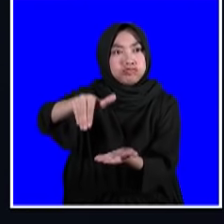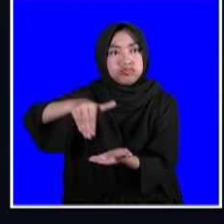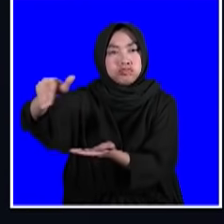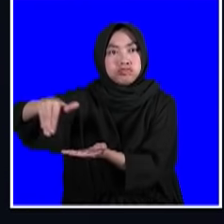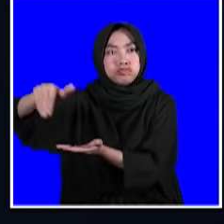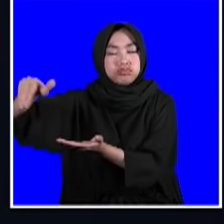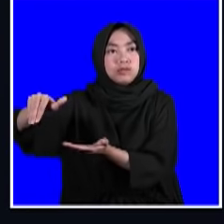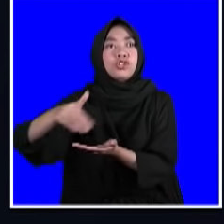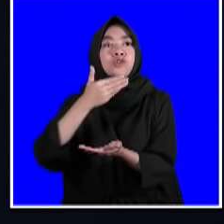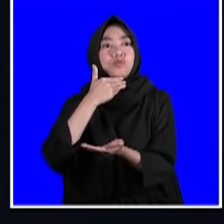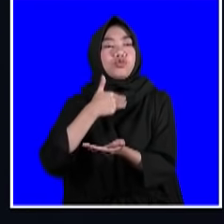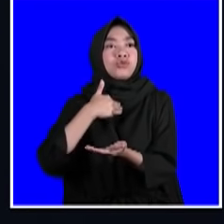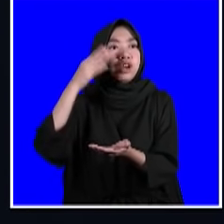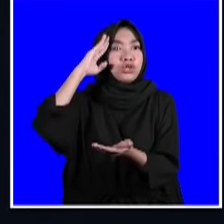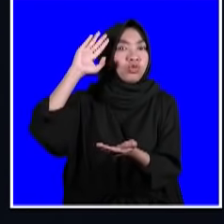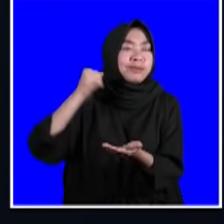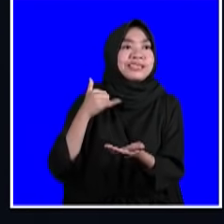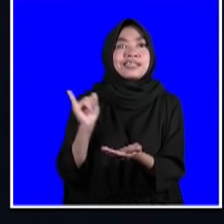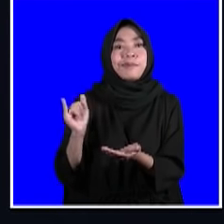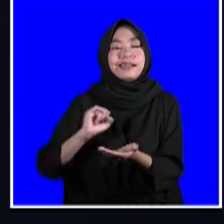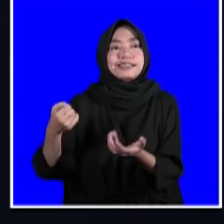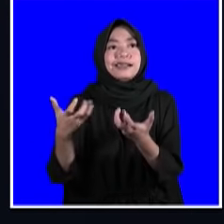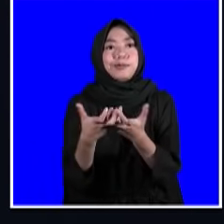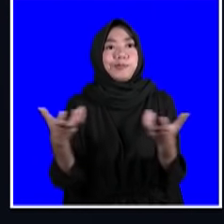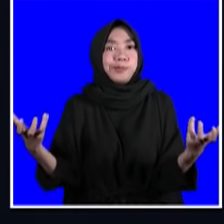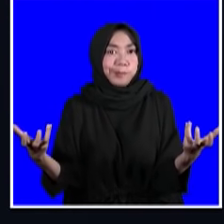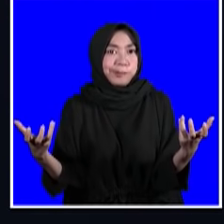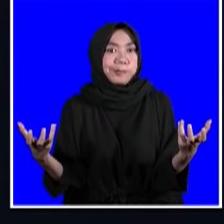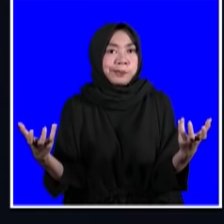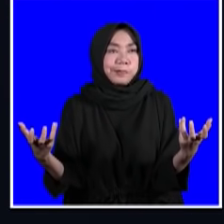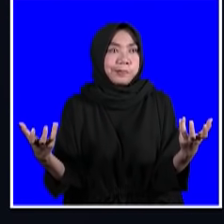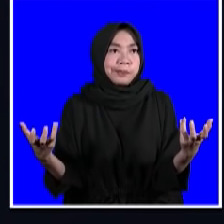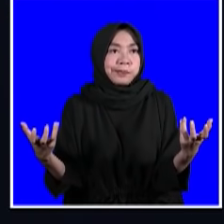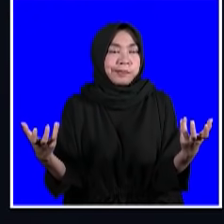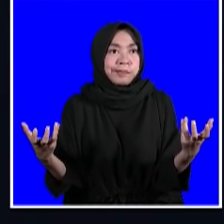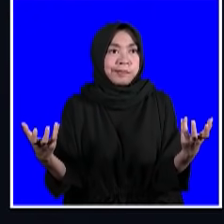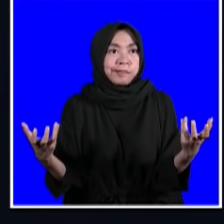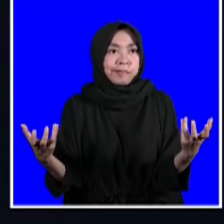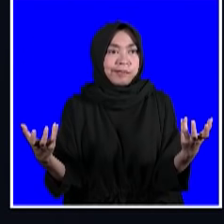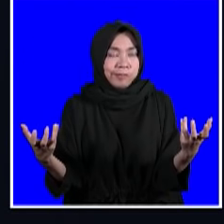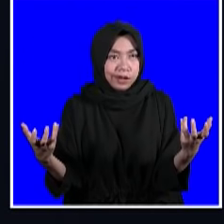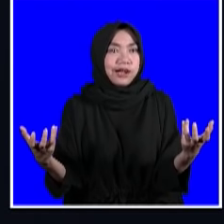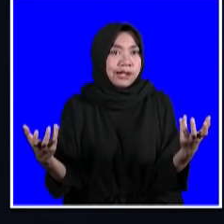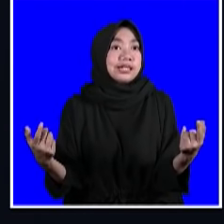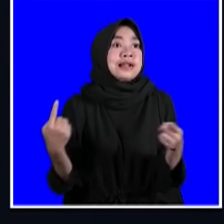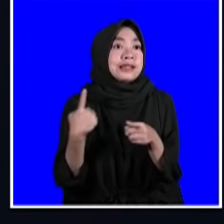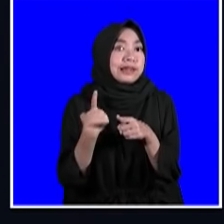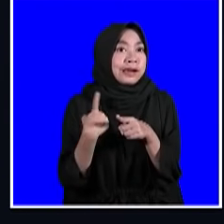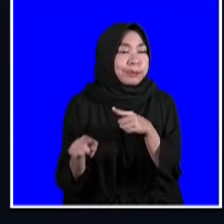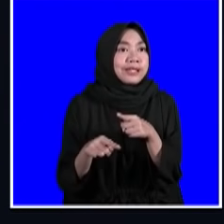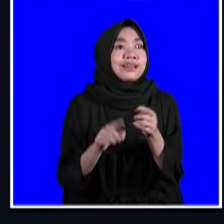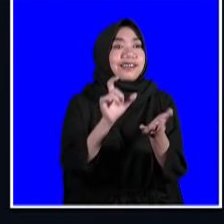menjadi milik suami istri. Nah, tentunya perlu kita hitung terlebih dahulu setelah